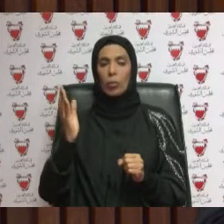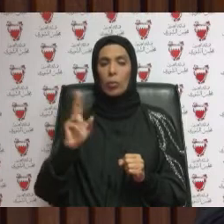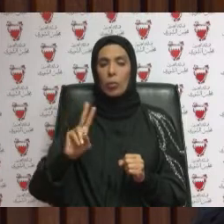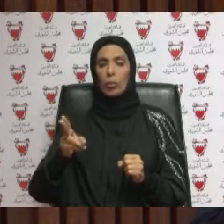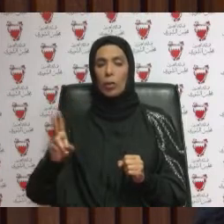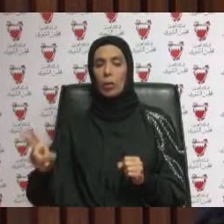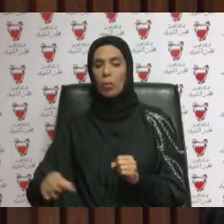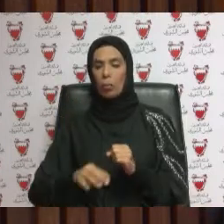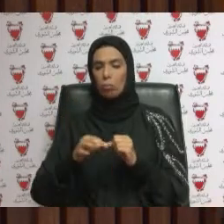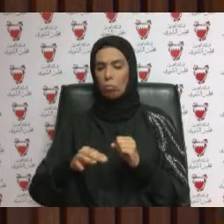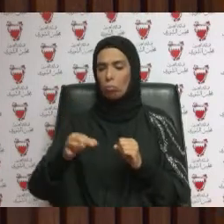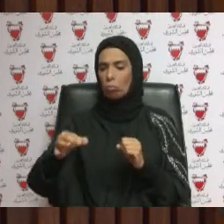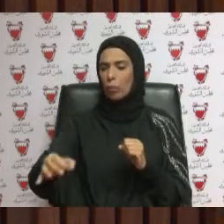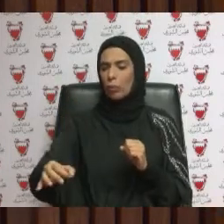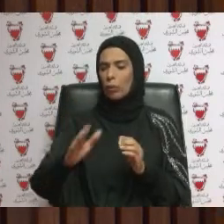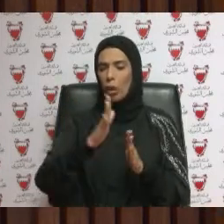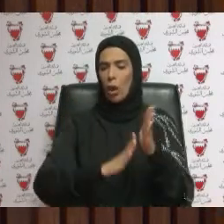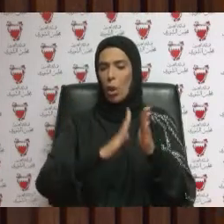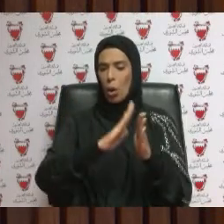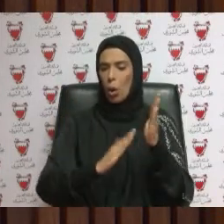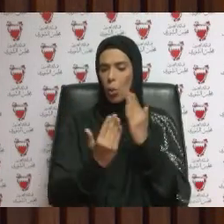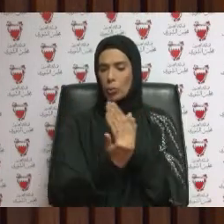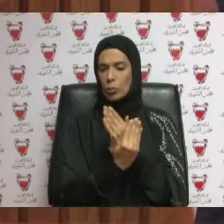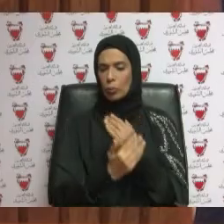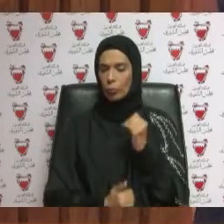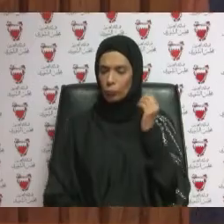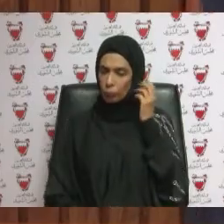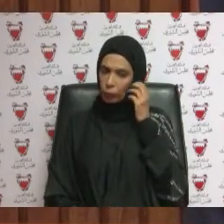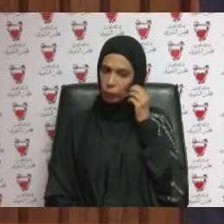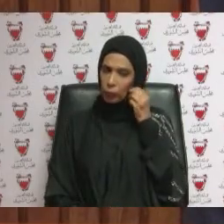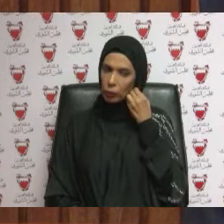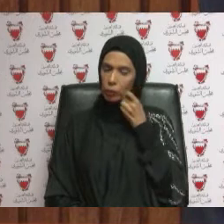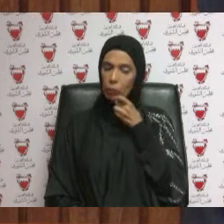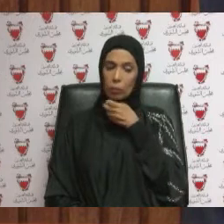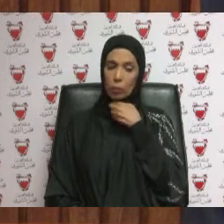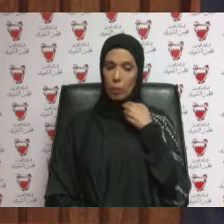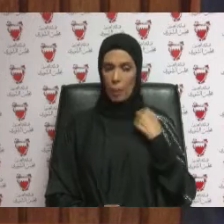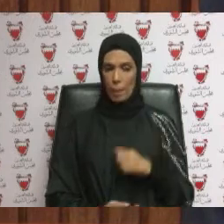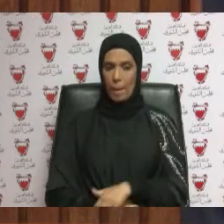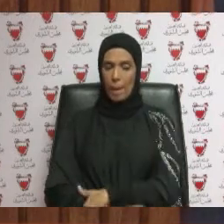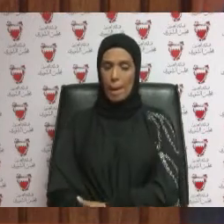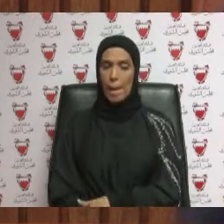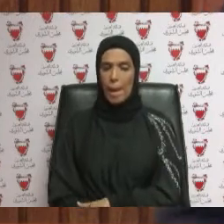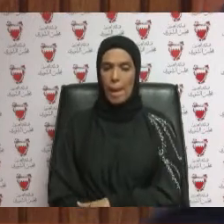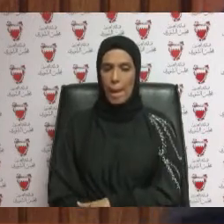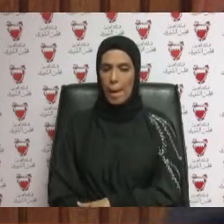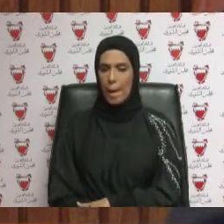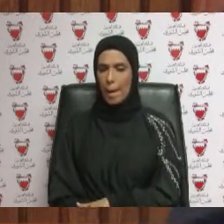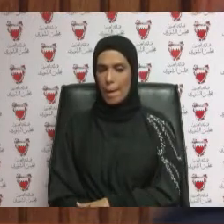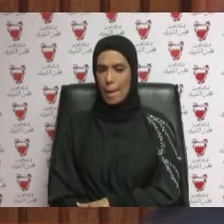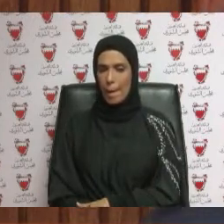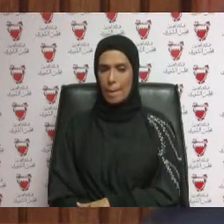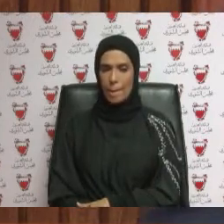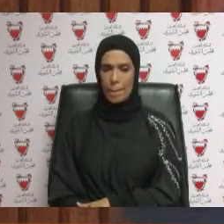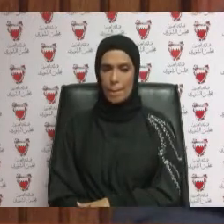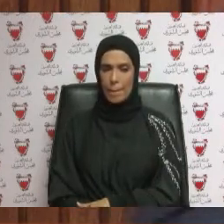على التفصيل الوارد في الجدول المرفق. شكرا علي الرئيس. شكرا جزيلا أخ دكتور محمد.